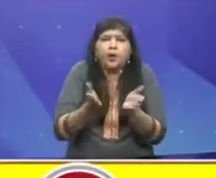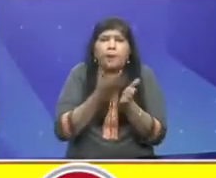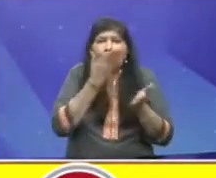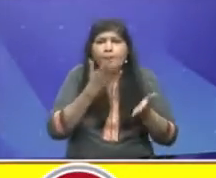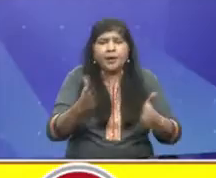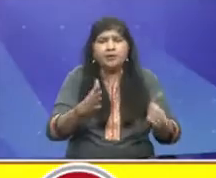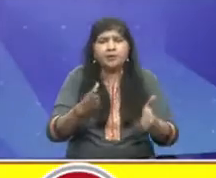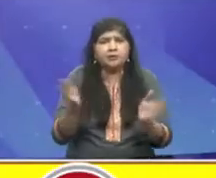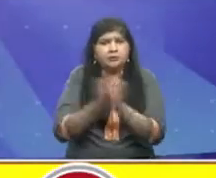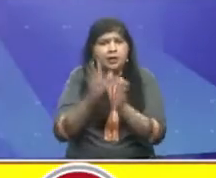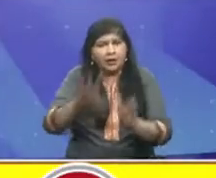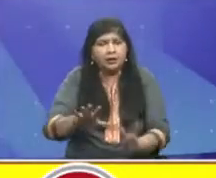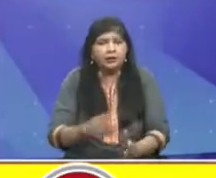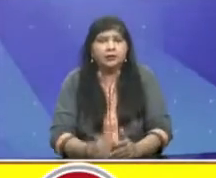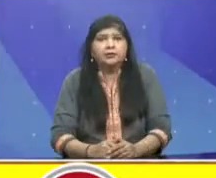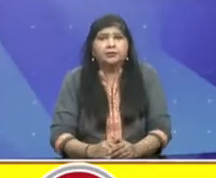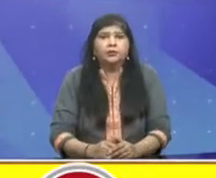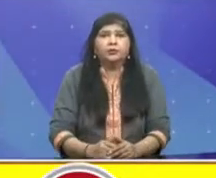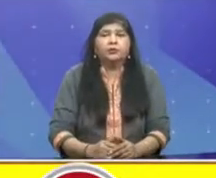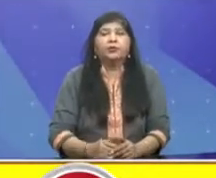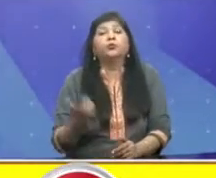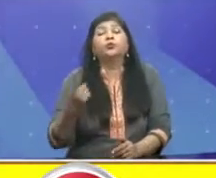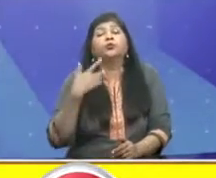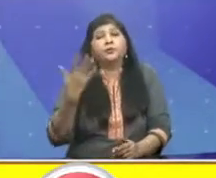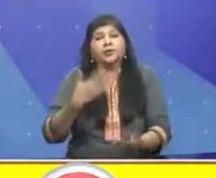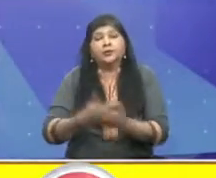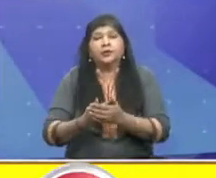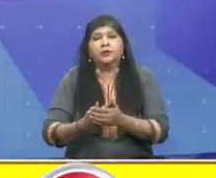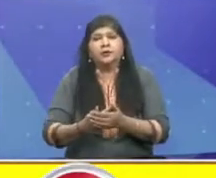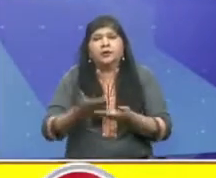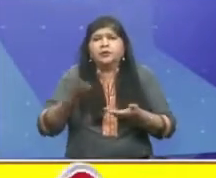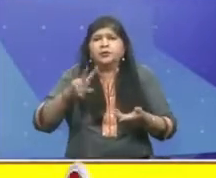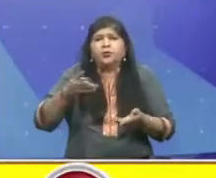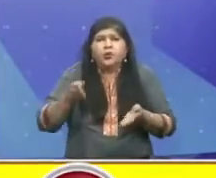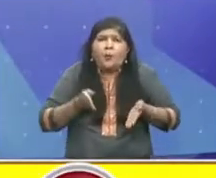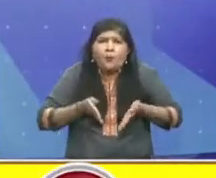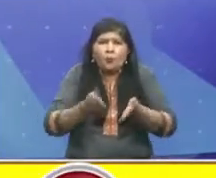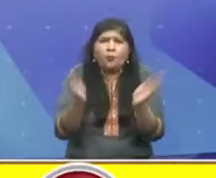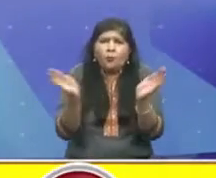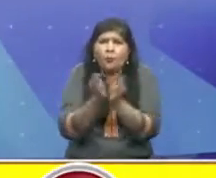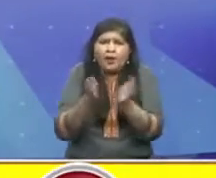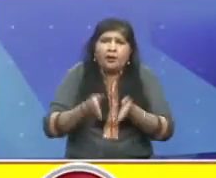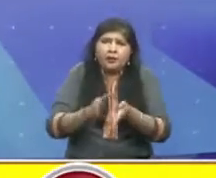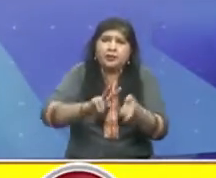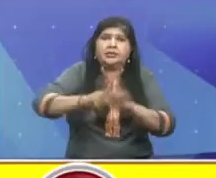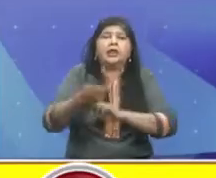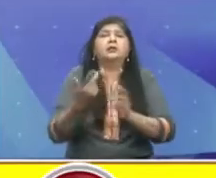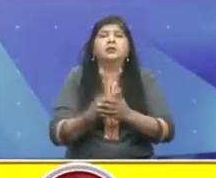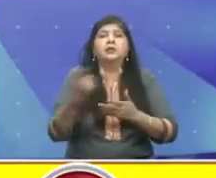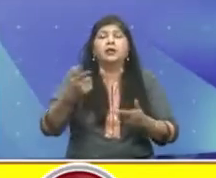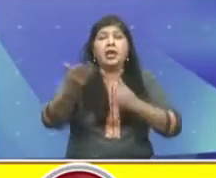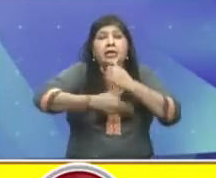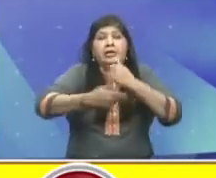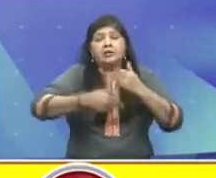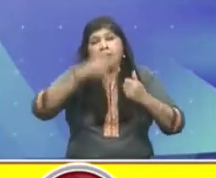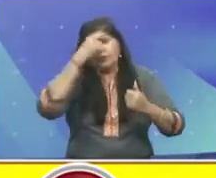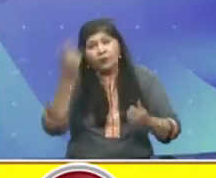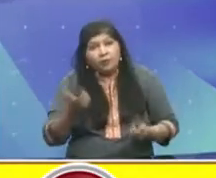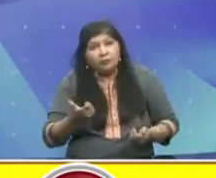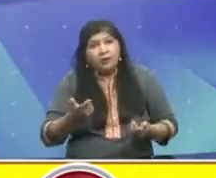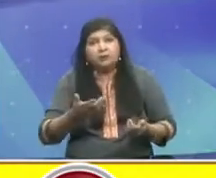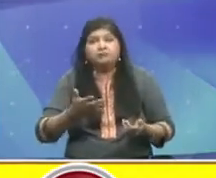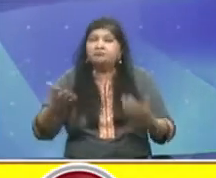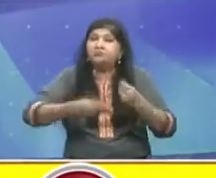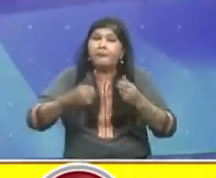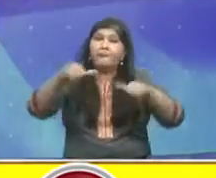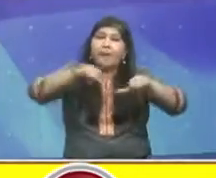बहुत अस्तित्व इस नदी का बचा था, उसमें वो नाले में तब्दील हो रही थी। इससे किसानों के लिए सिंचाई का भी संकट